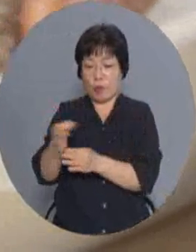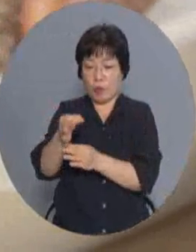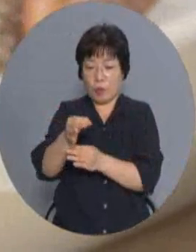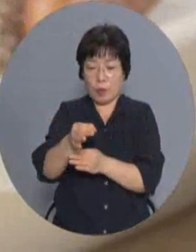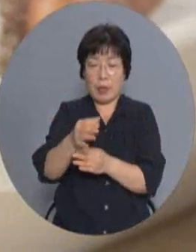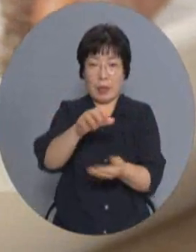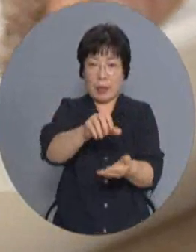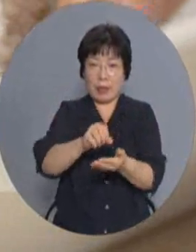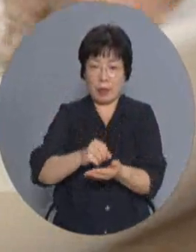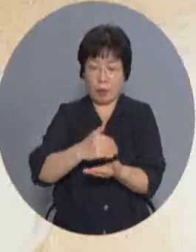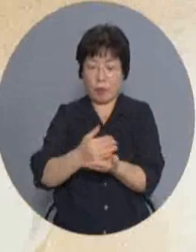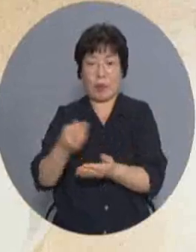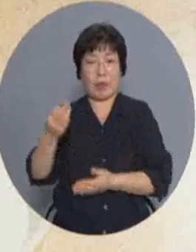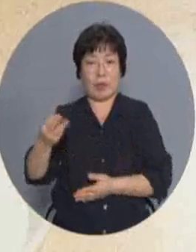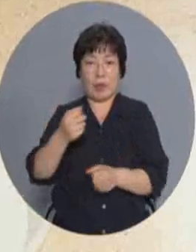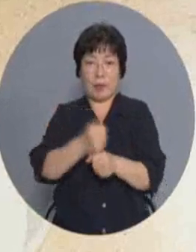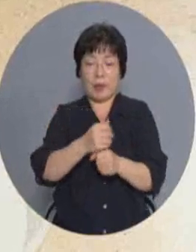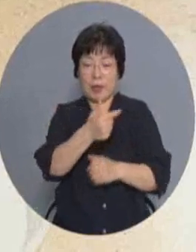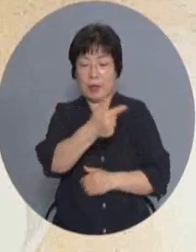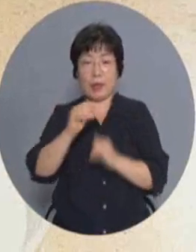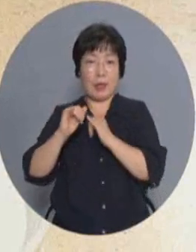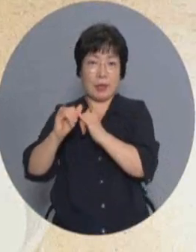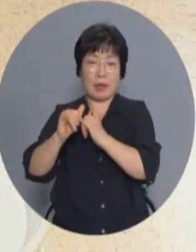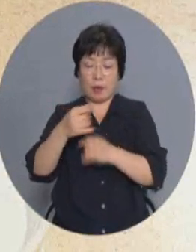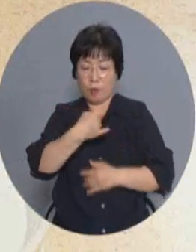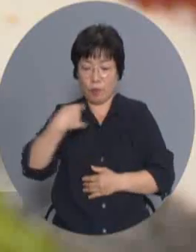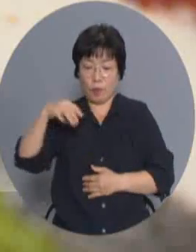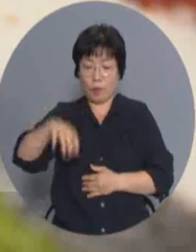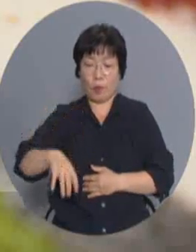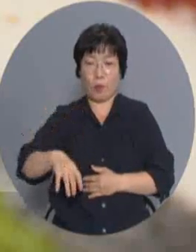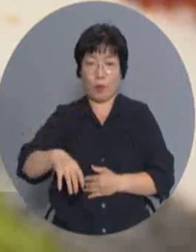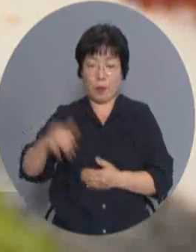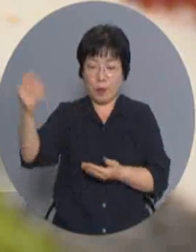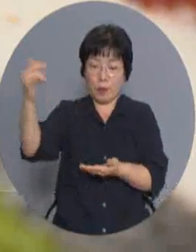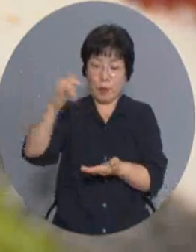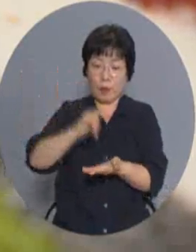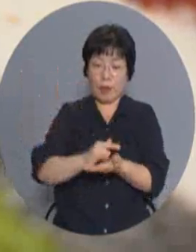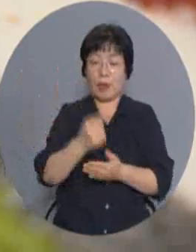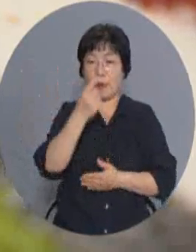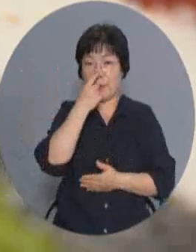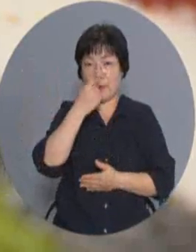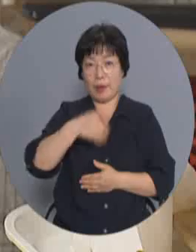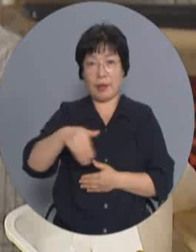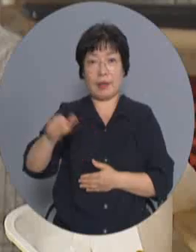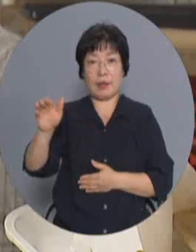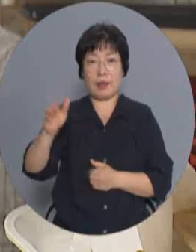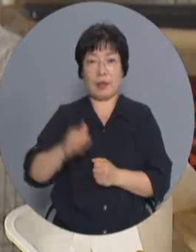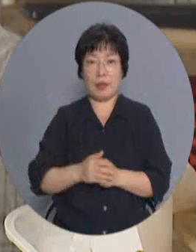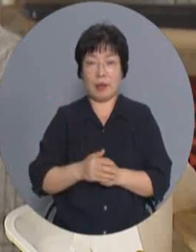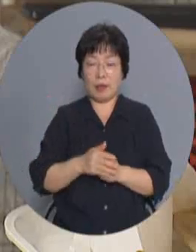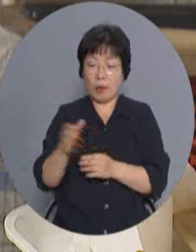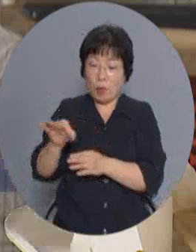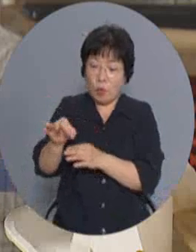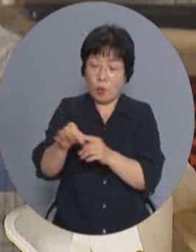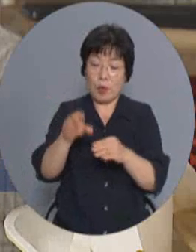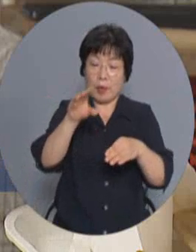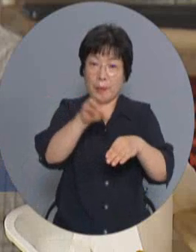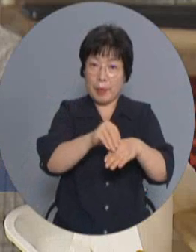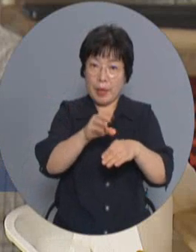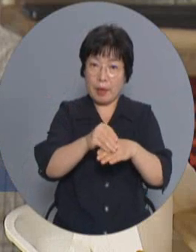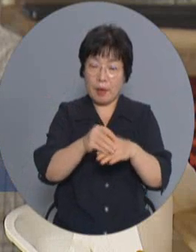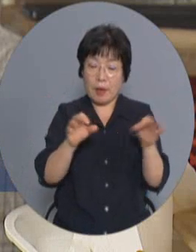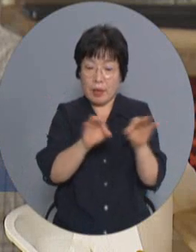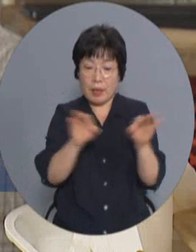선보여 대상을 수상했고 미슐랭 스타 셰프들이 찾아와 비법을 배워가기도 했습니다. 홍어를 말려서 잡채도